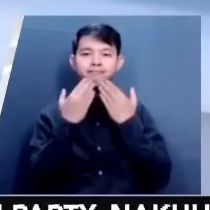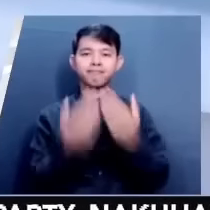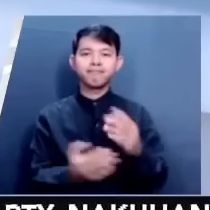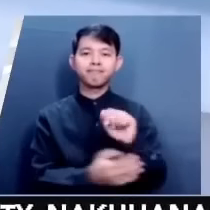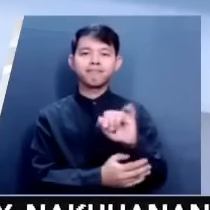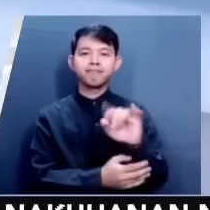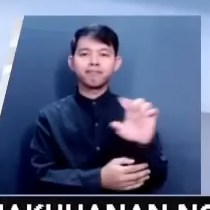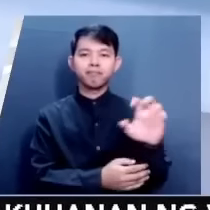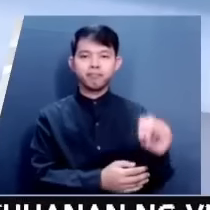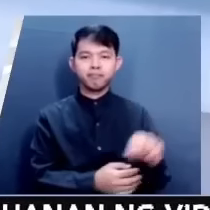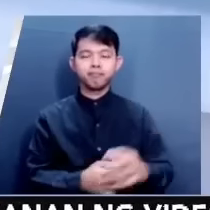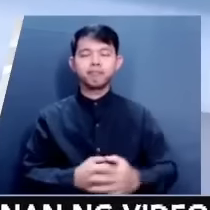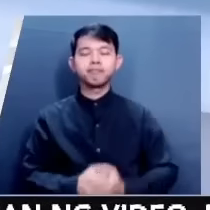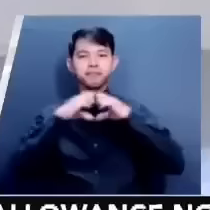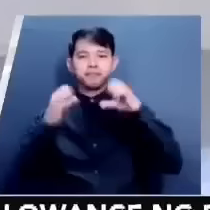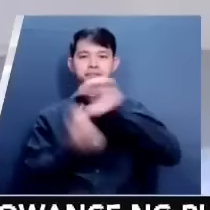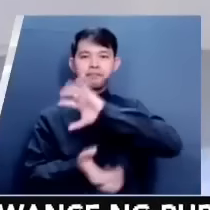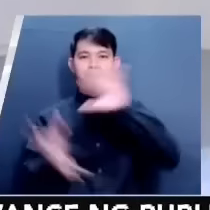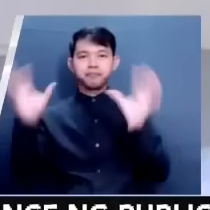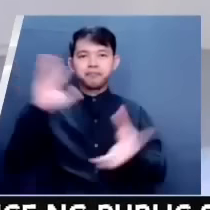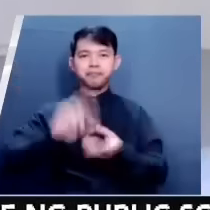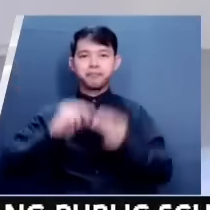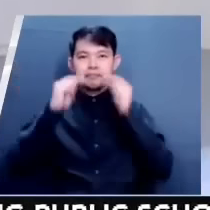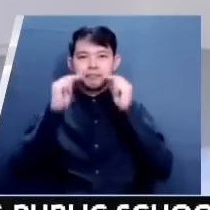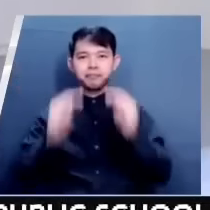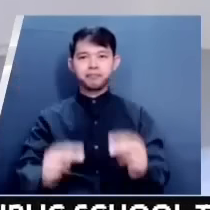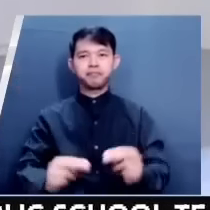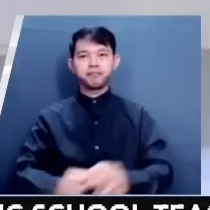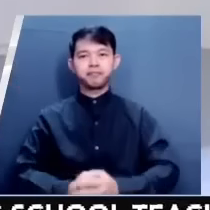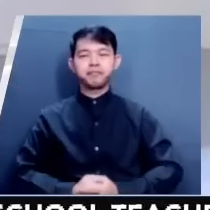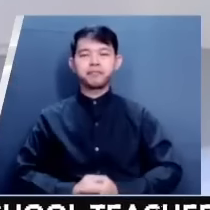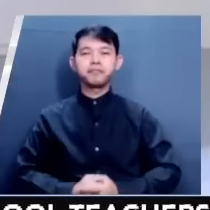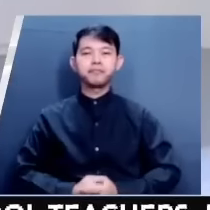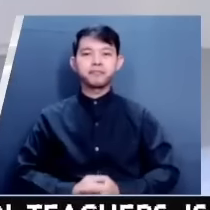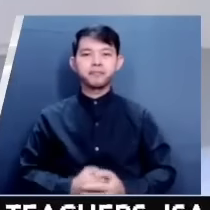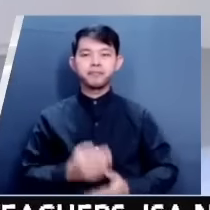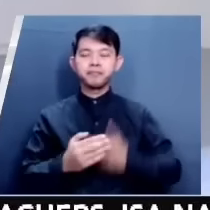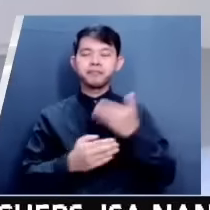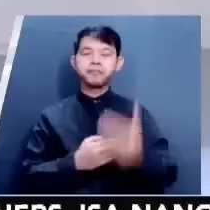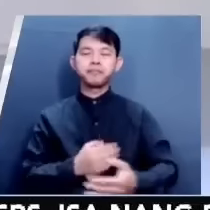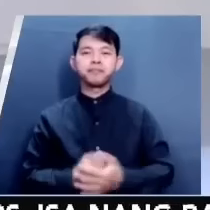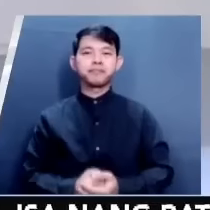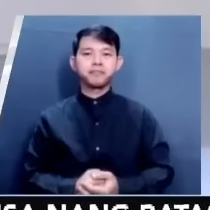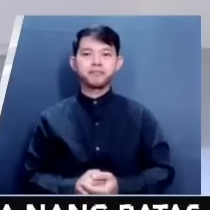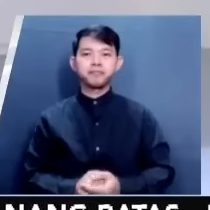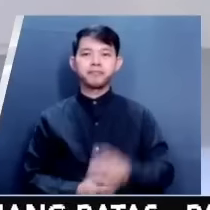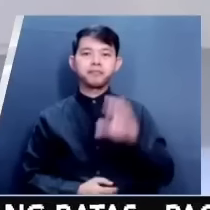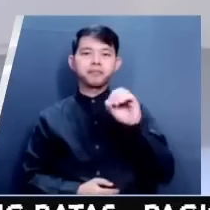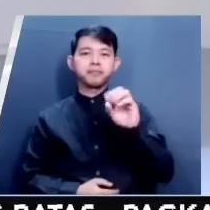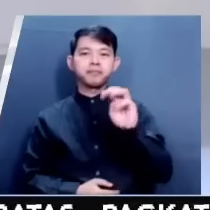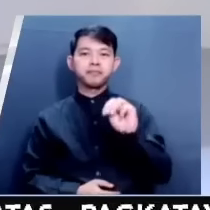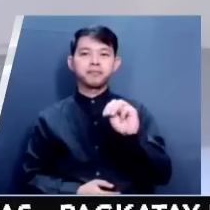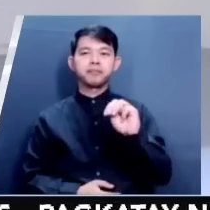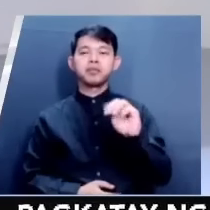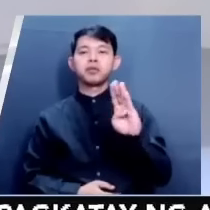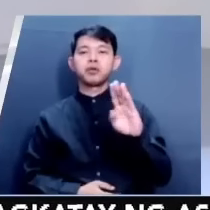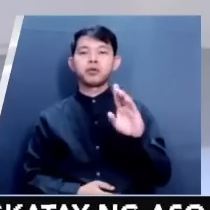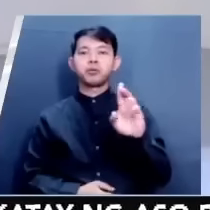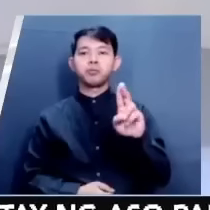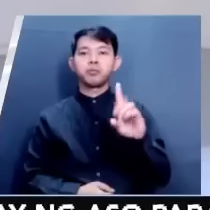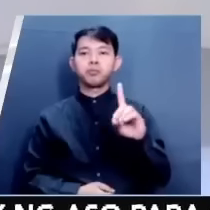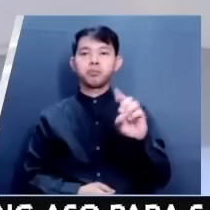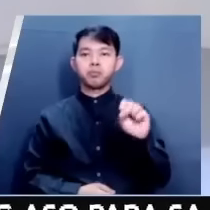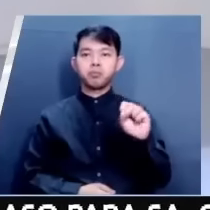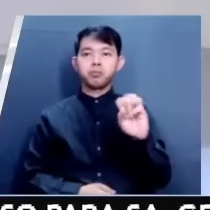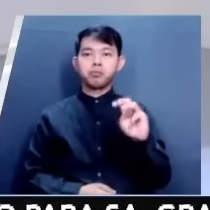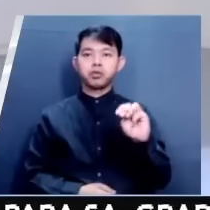TV 1 Western Visayas. Pinatawan ng Ombudsman ng hanggang 6 na buwang preventive suspension si Bamban Tarlac